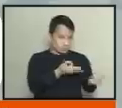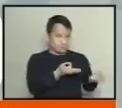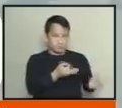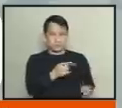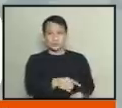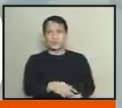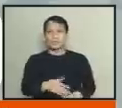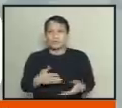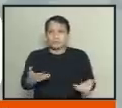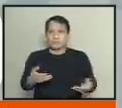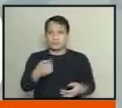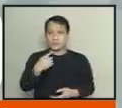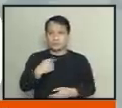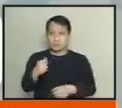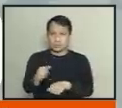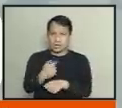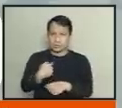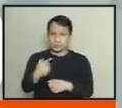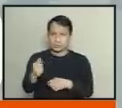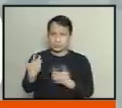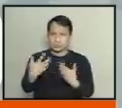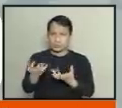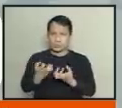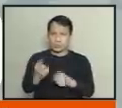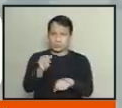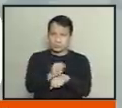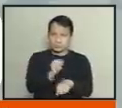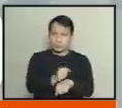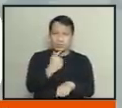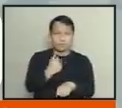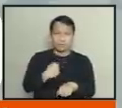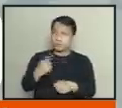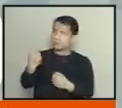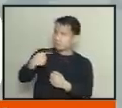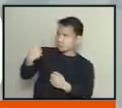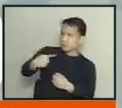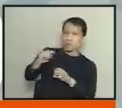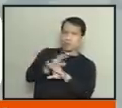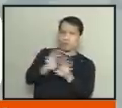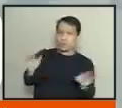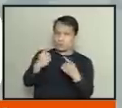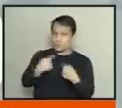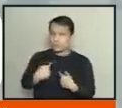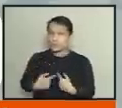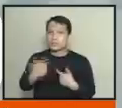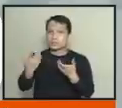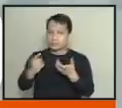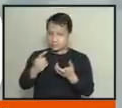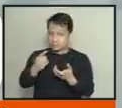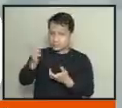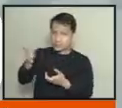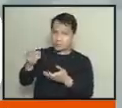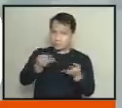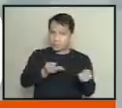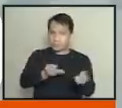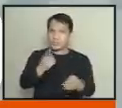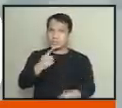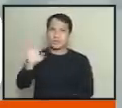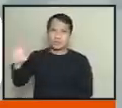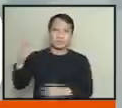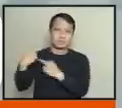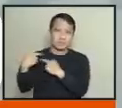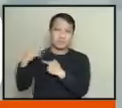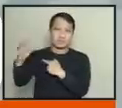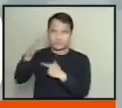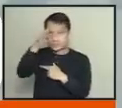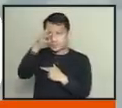akin. Kaya ako nagsikap na magtrabaho para hindi niya ako sumbatan, hindi sumbatan ng girlfriend niya na siyang nagpapalamon. Kasi dapat obligasyon niya yun